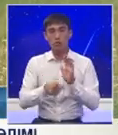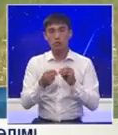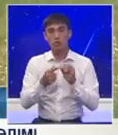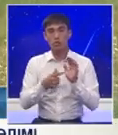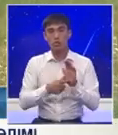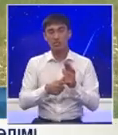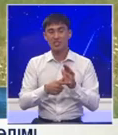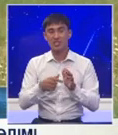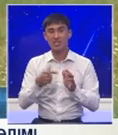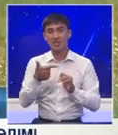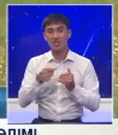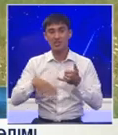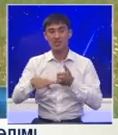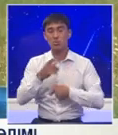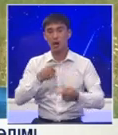1617 гектар қайтарылды.